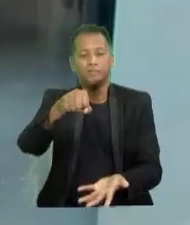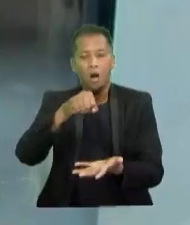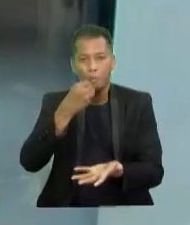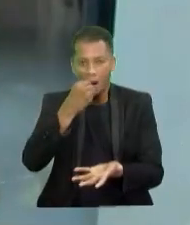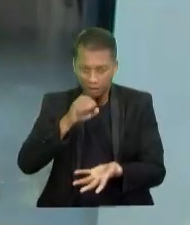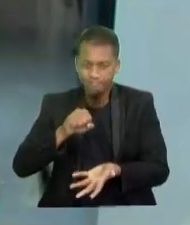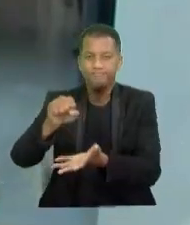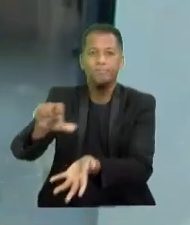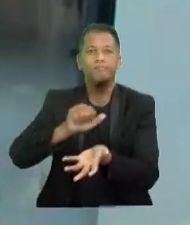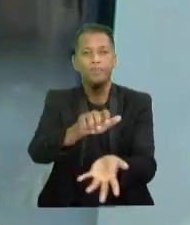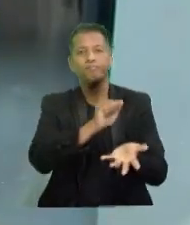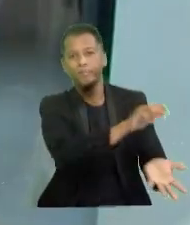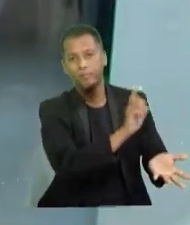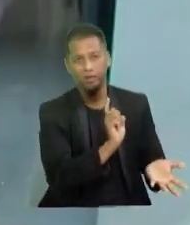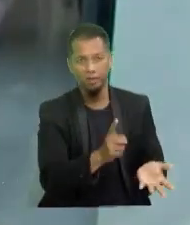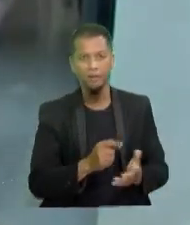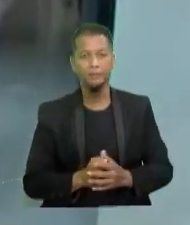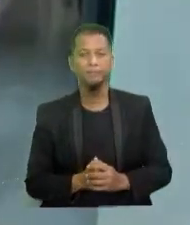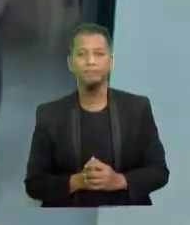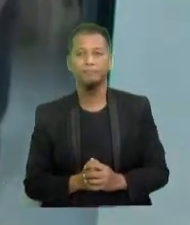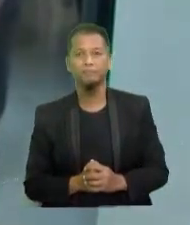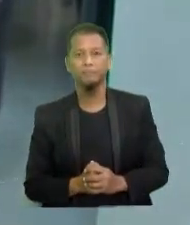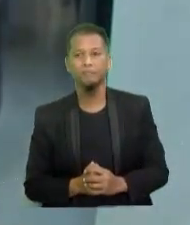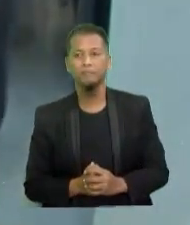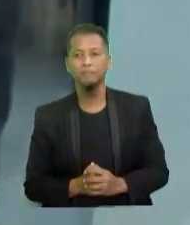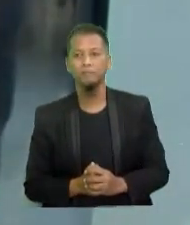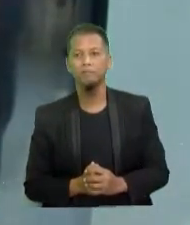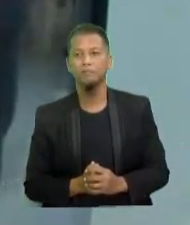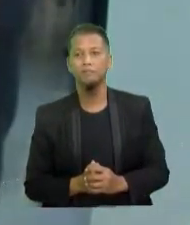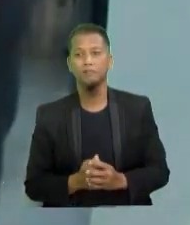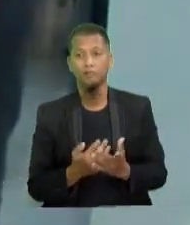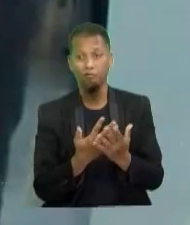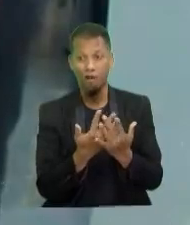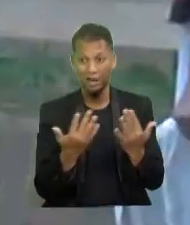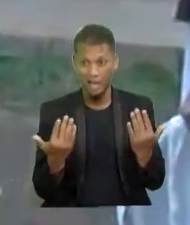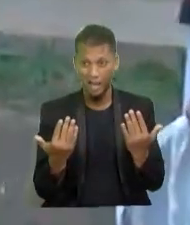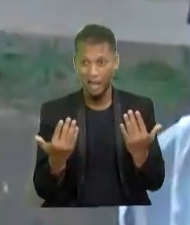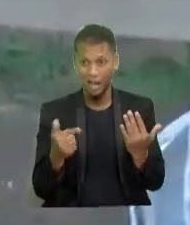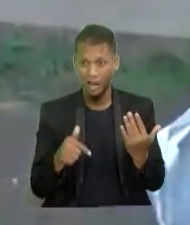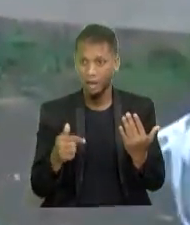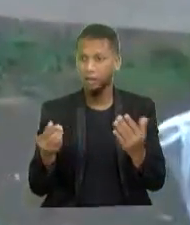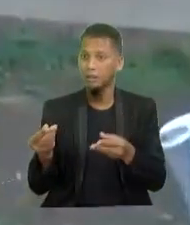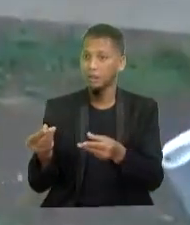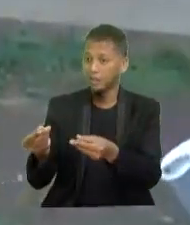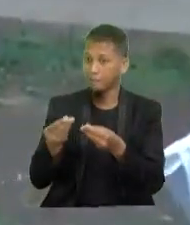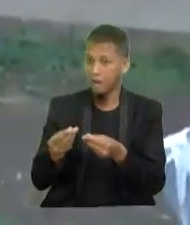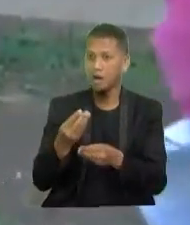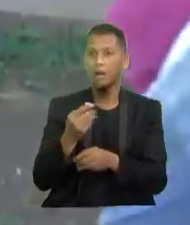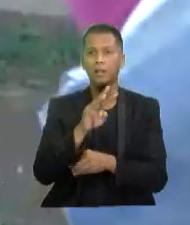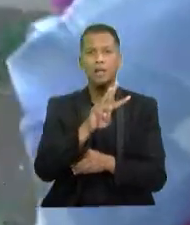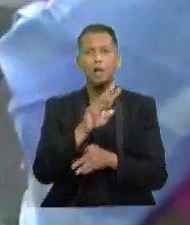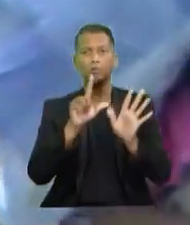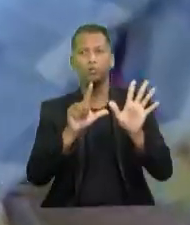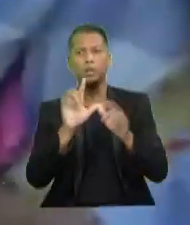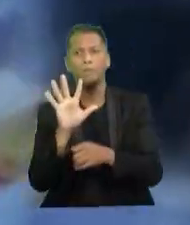yang menerima BST ini seluruh Kelurahan Kenari jumlahnya 375. Pemerintah mulai menyalurkan